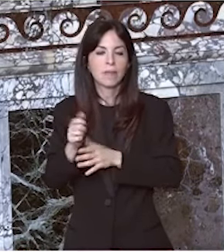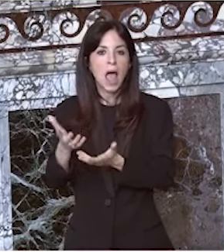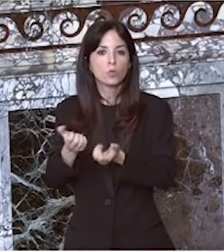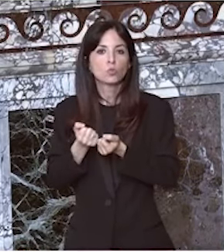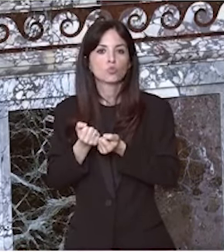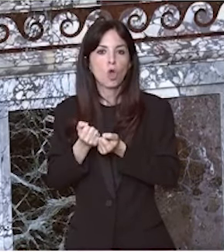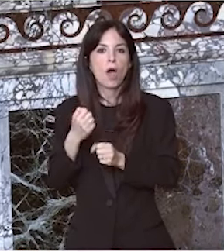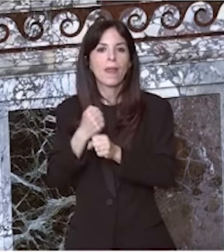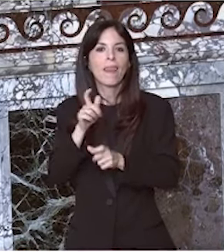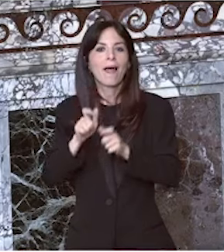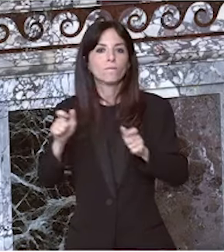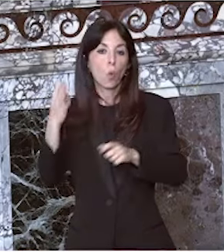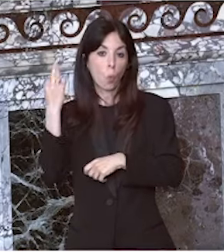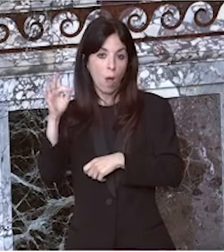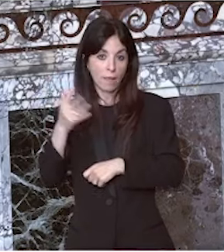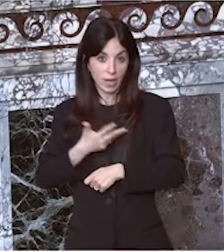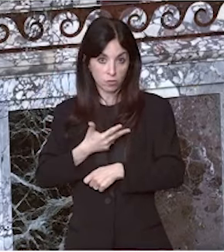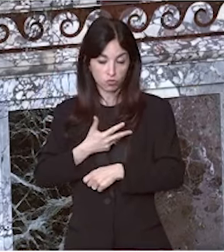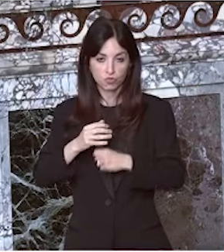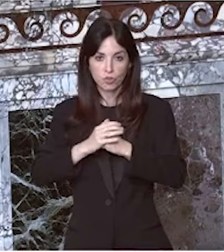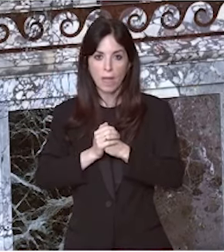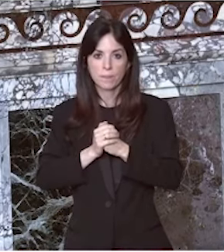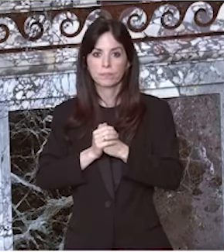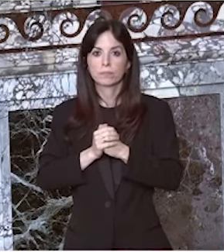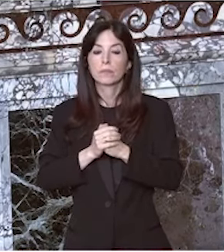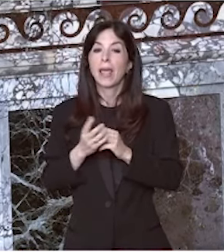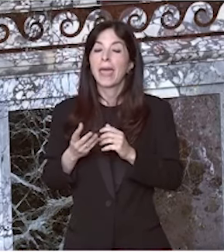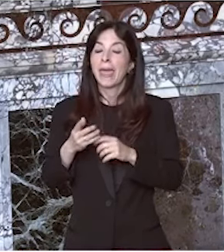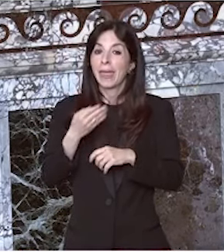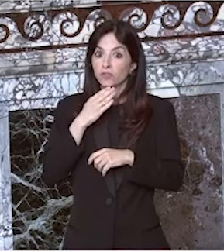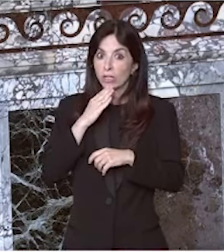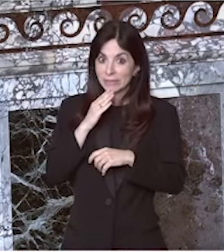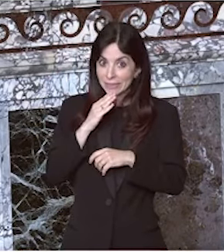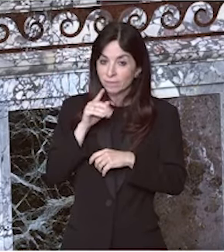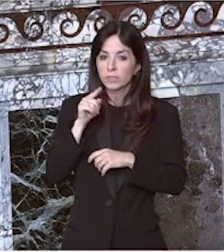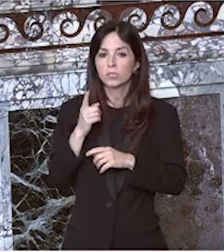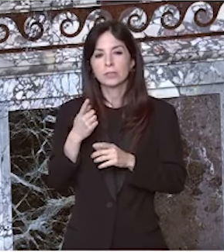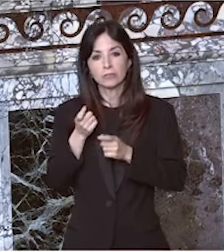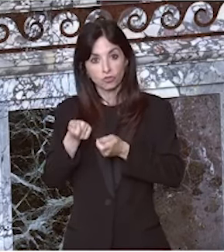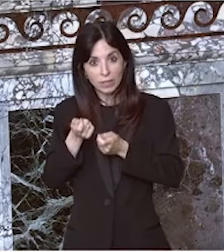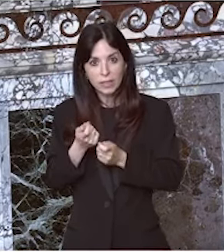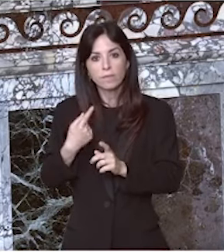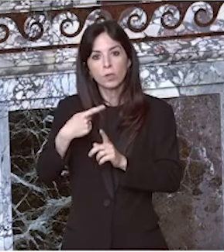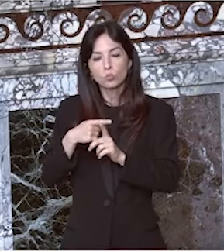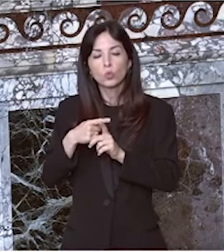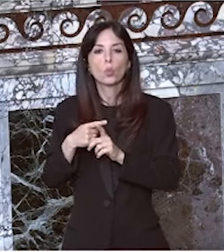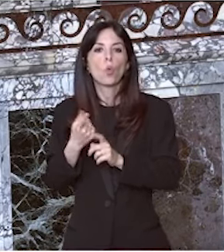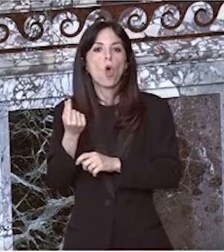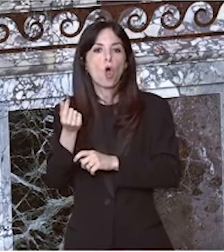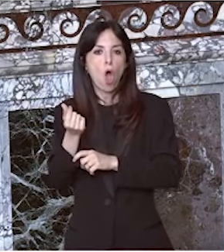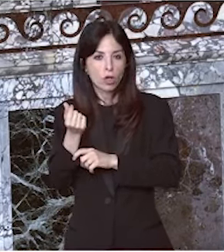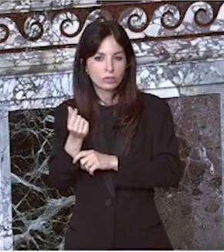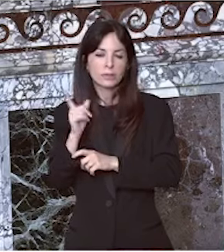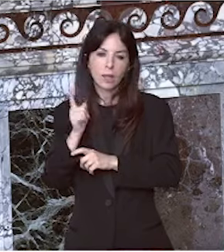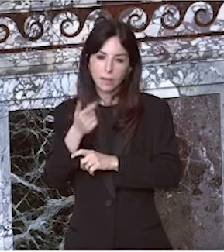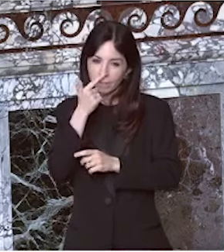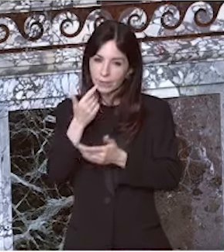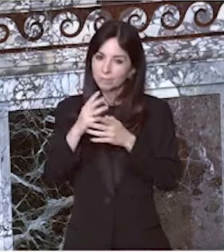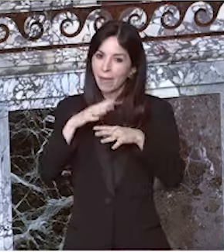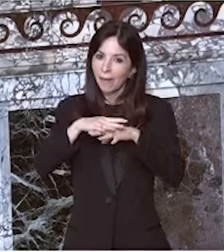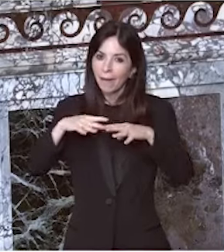Oltre che attraverso gli incentivi, i costi di adozione possono essere contenuti con una efficace rete di infrastrutture preposte